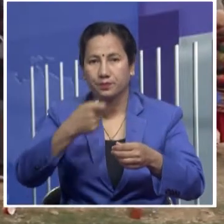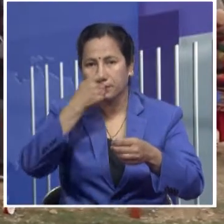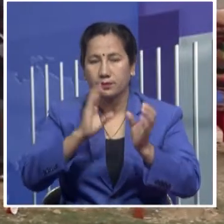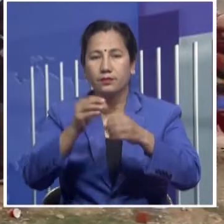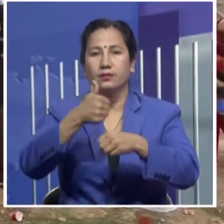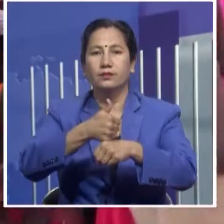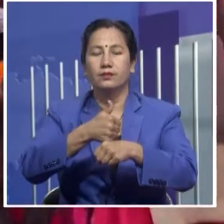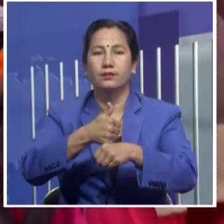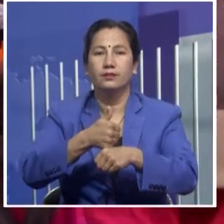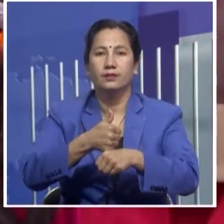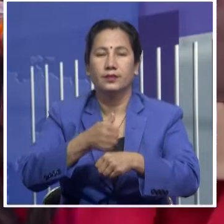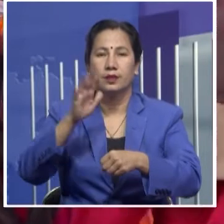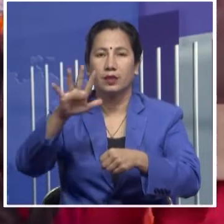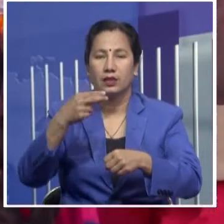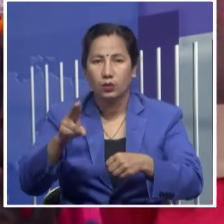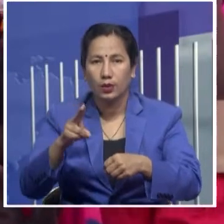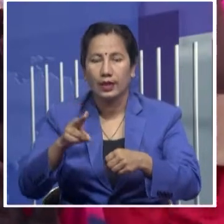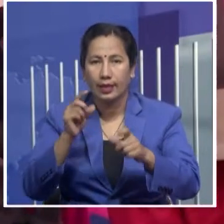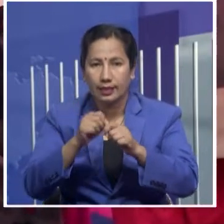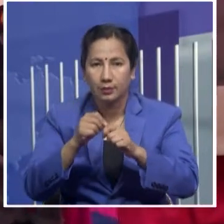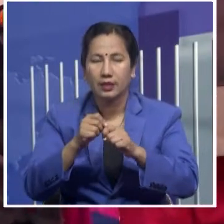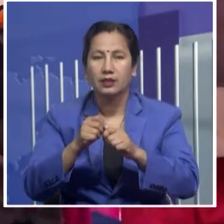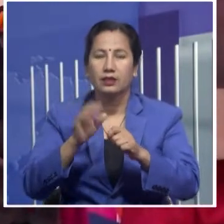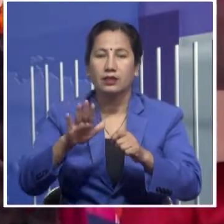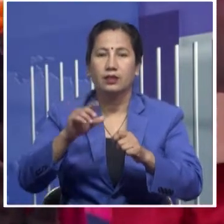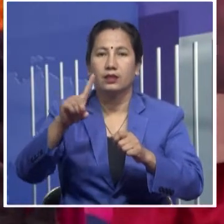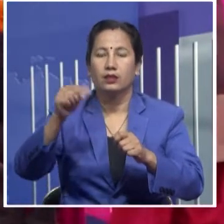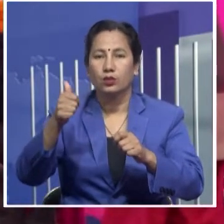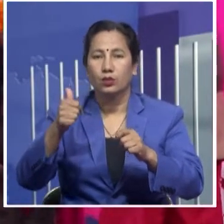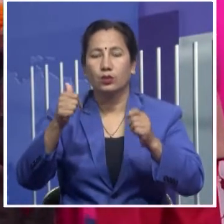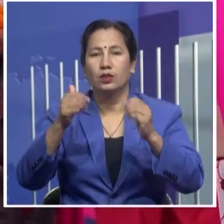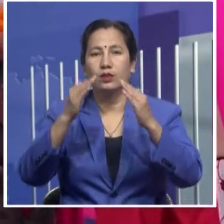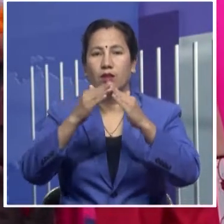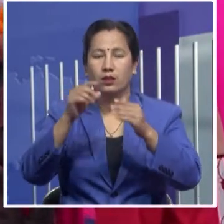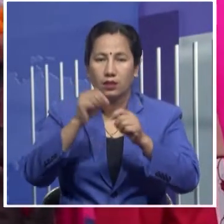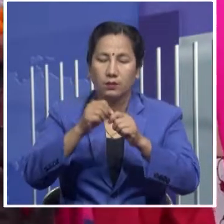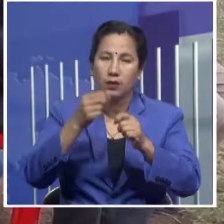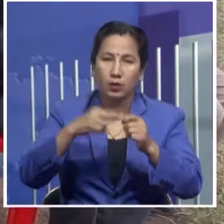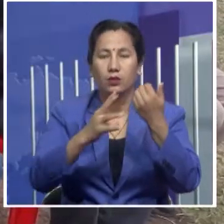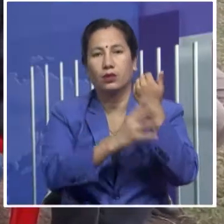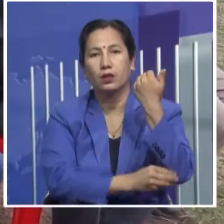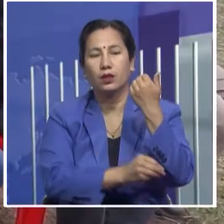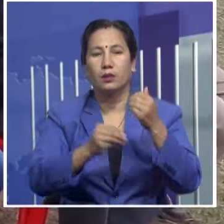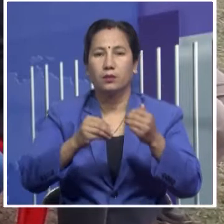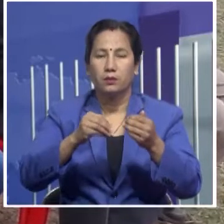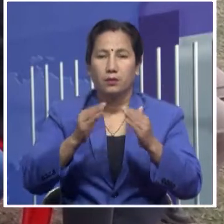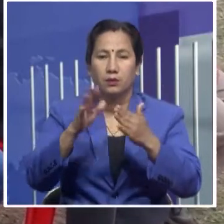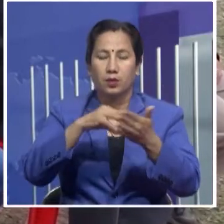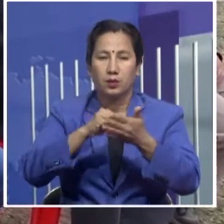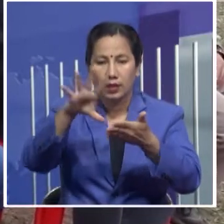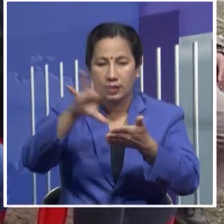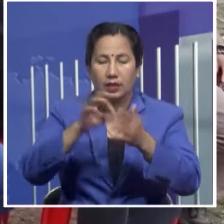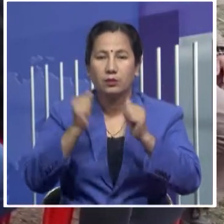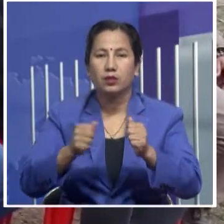किस्मत कक्षपतिले पाँचवटा निर्माणाधीन रहेको र 16 घर निर्माण भइसकेकाले विपन्न परिवार छनौट भई बस्न थालेको